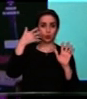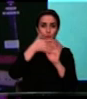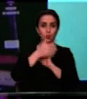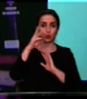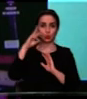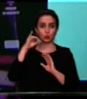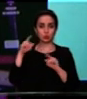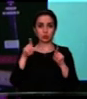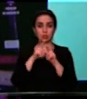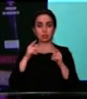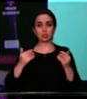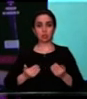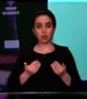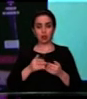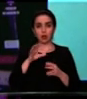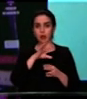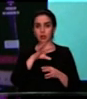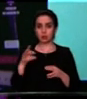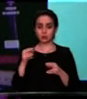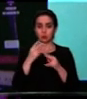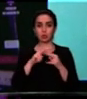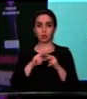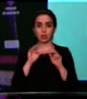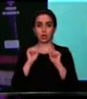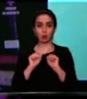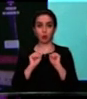tirik organizmlarni himoya qiladi.